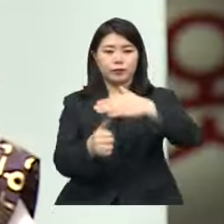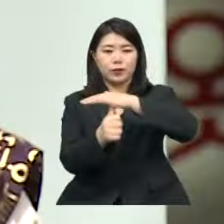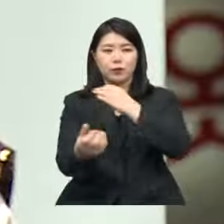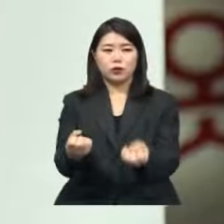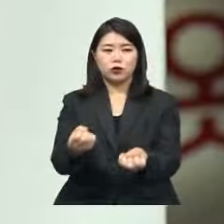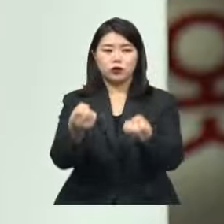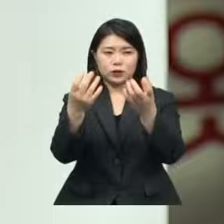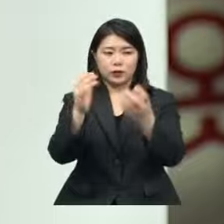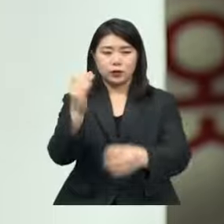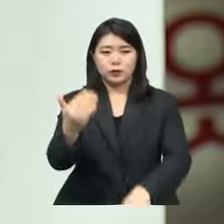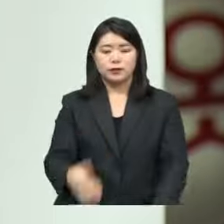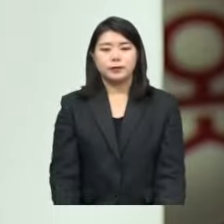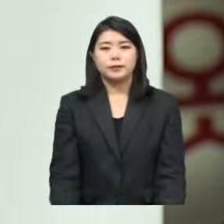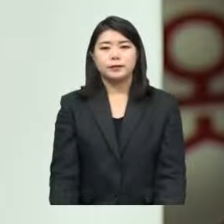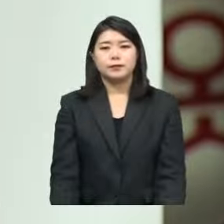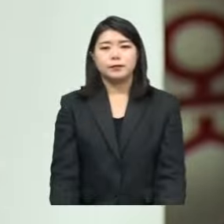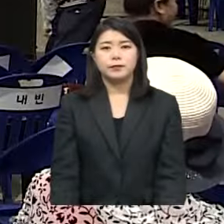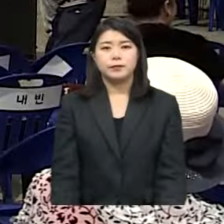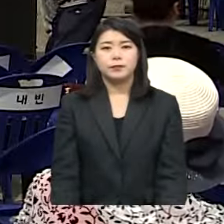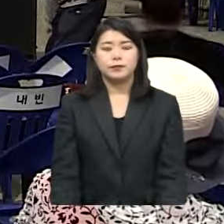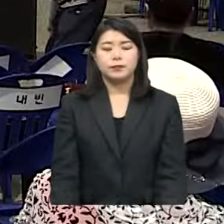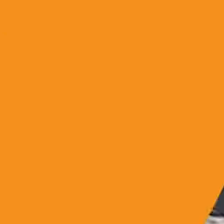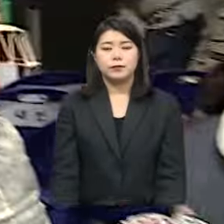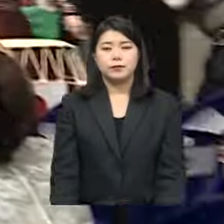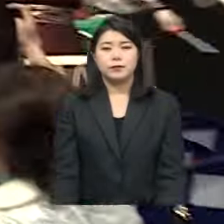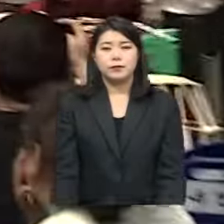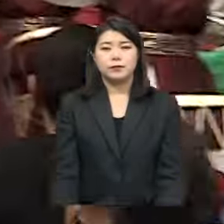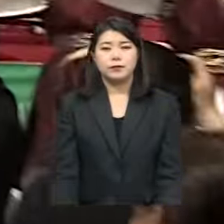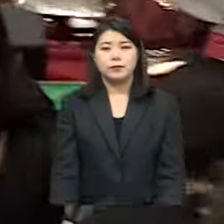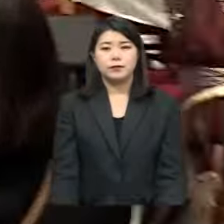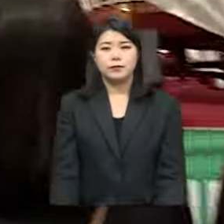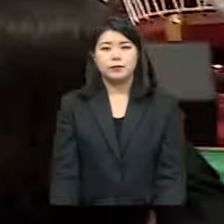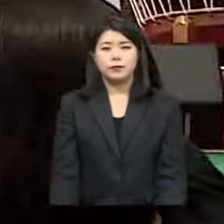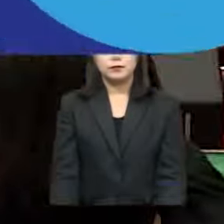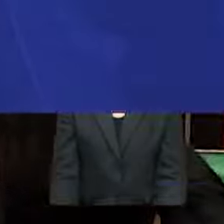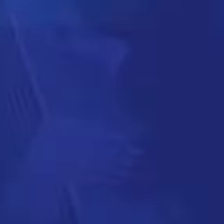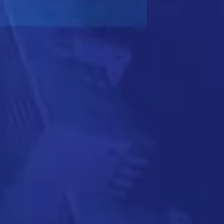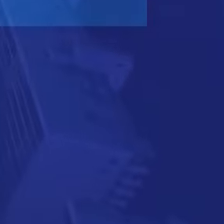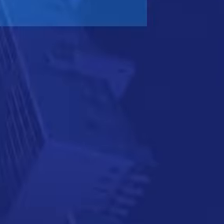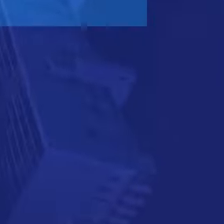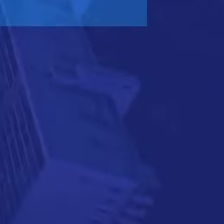대표 축제 중 하나로 성장해 오고 있습니다. 딜라이브 뉴스 신승훈입니다.